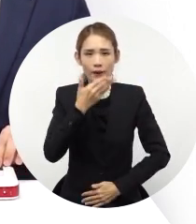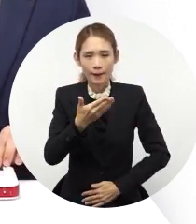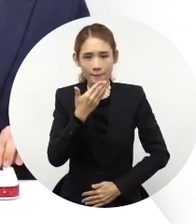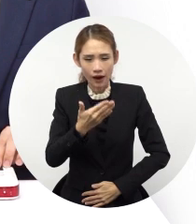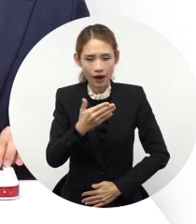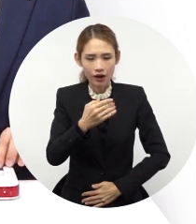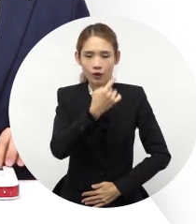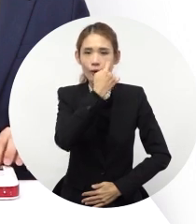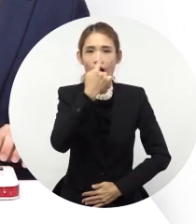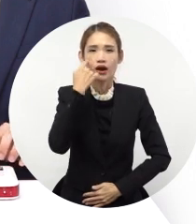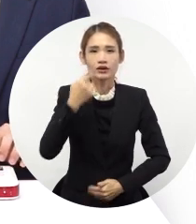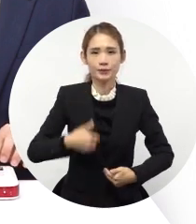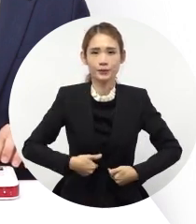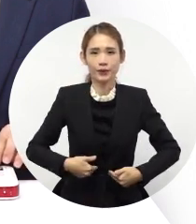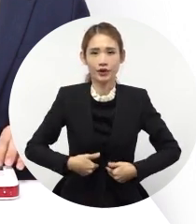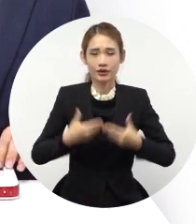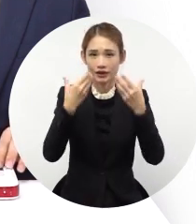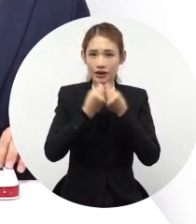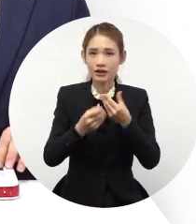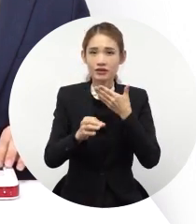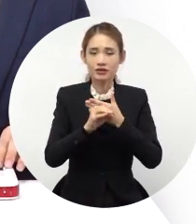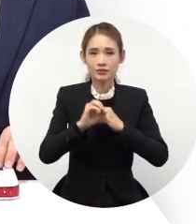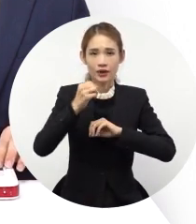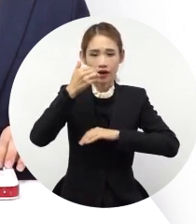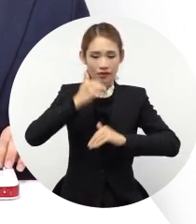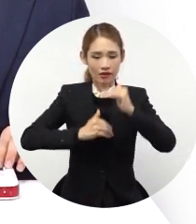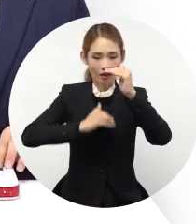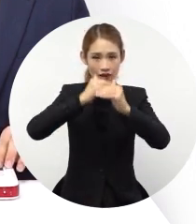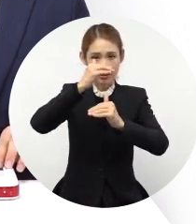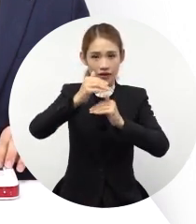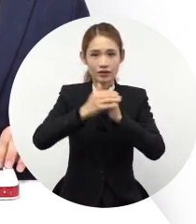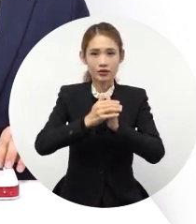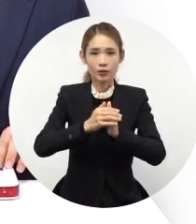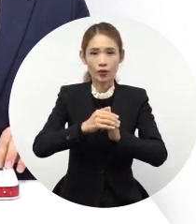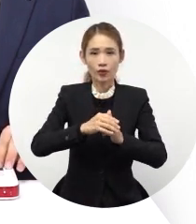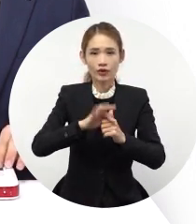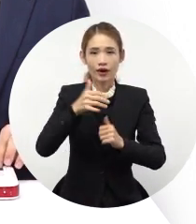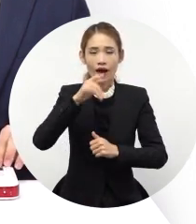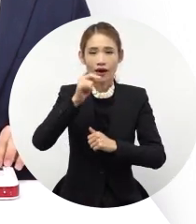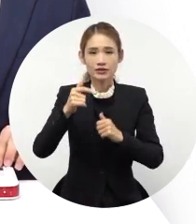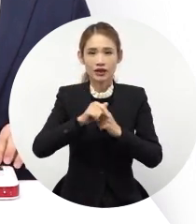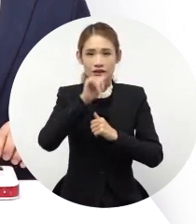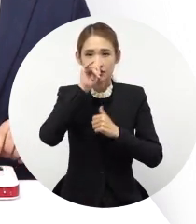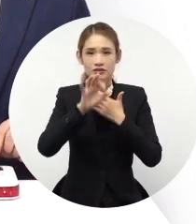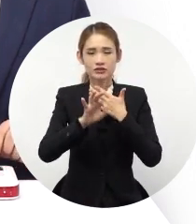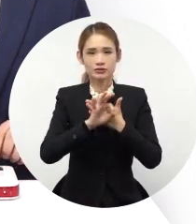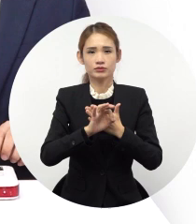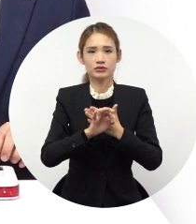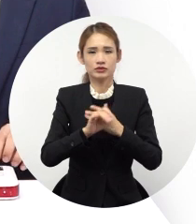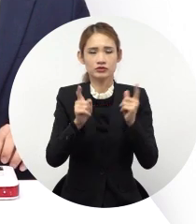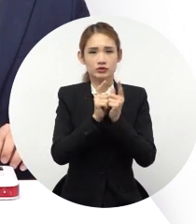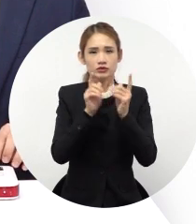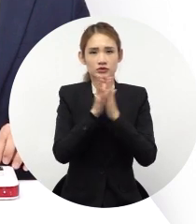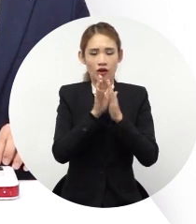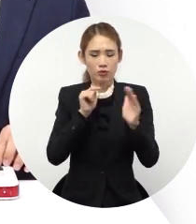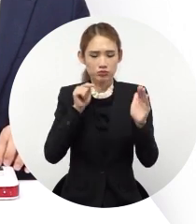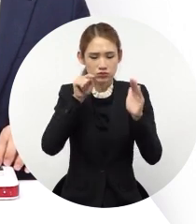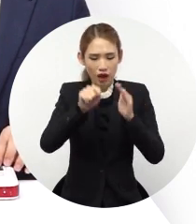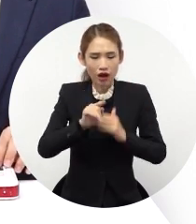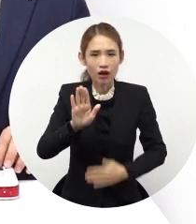미리 확인하는 게 좋습니다. 가령 계단이 있거나 단차가 있거나 이럴 경우에 실질적으로 접근하기